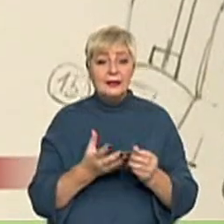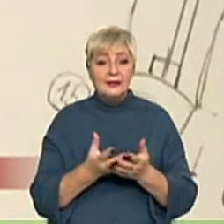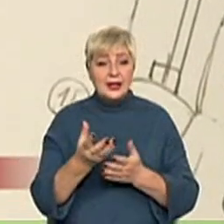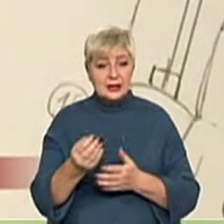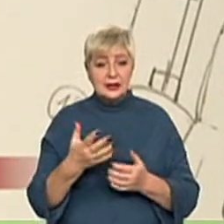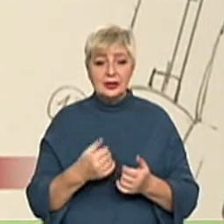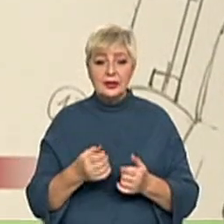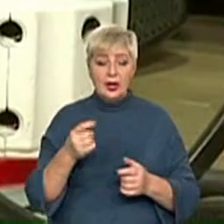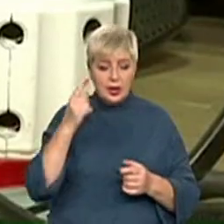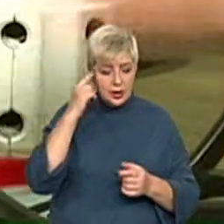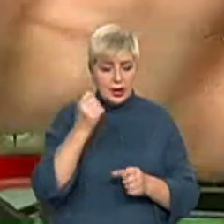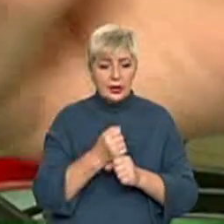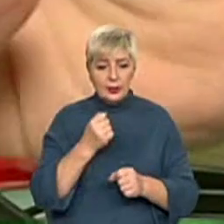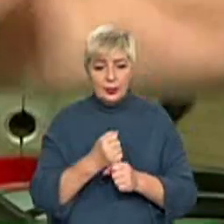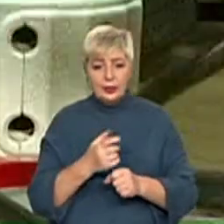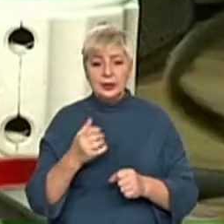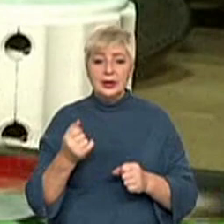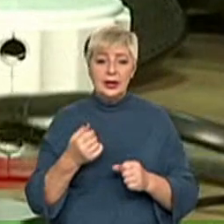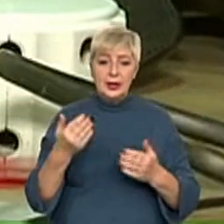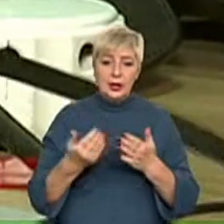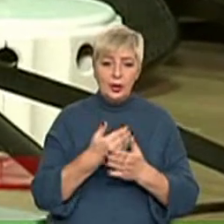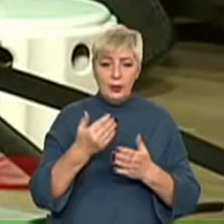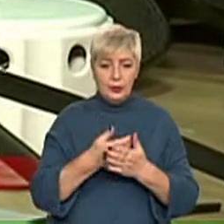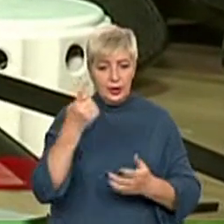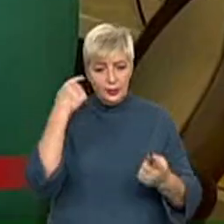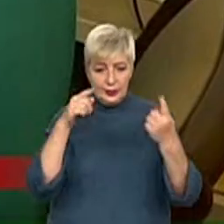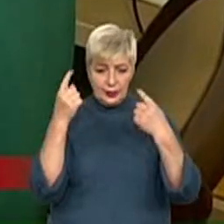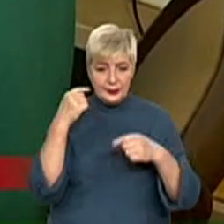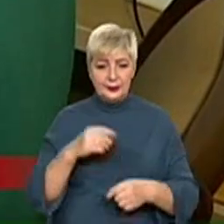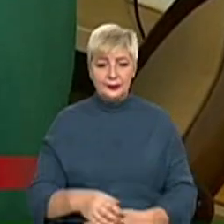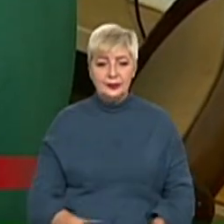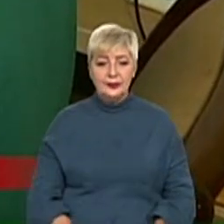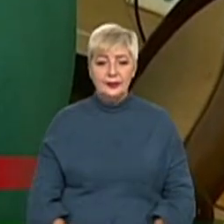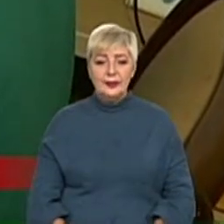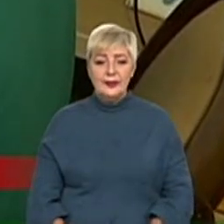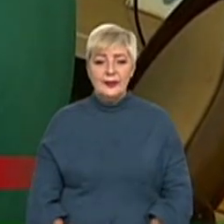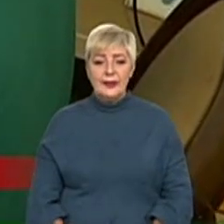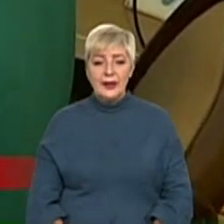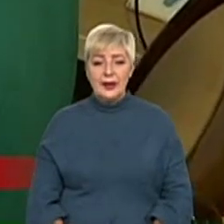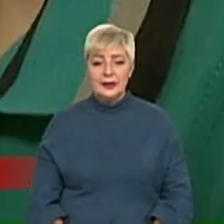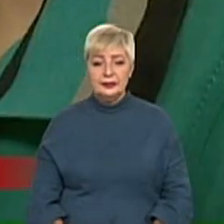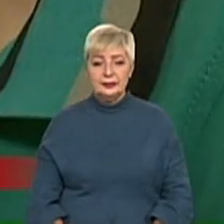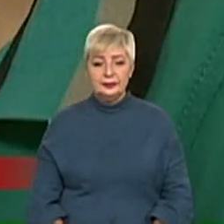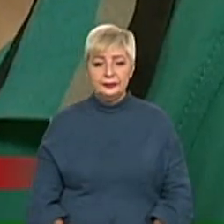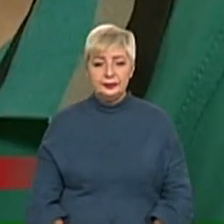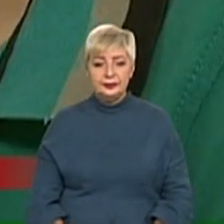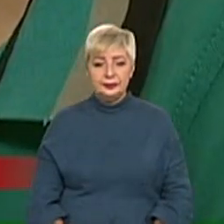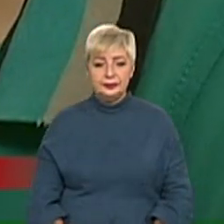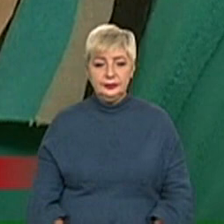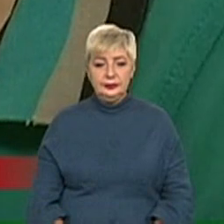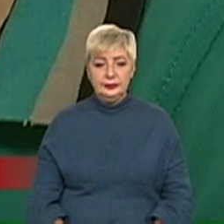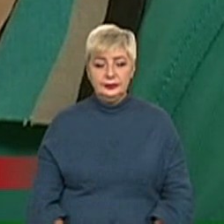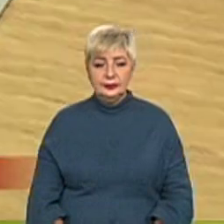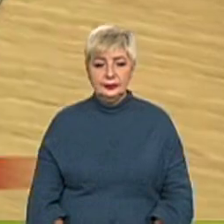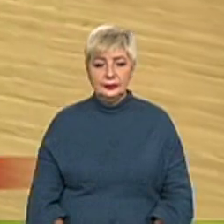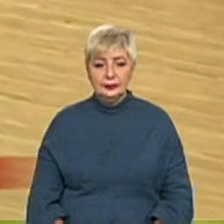новими пристроями. Це бездротова колонка та блоки живлення для паяльної станції. Наталія Пономаренко, Ліліана Левченко, Катерина